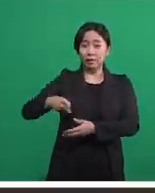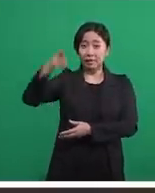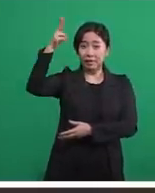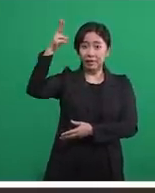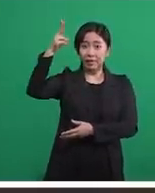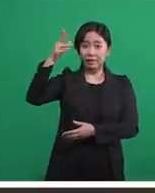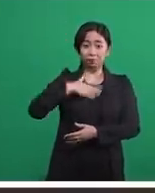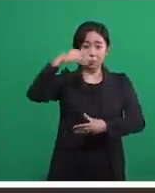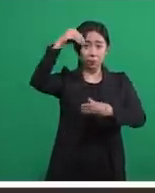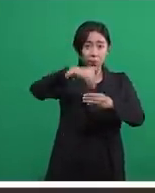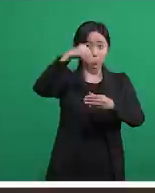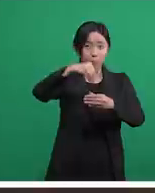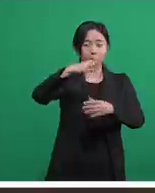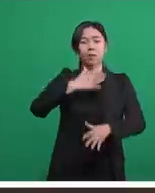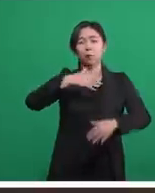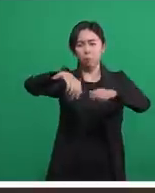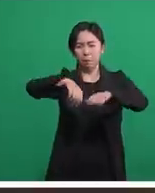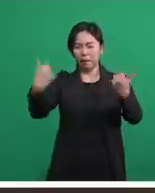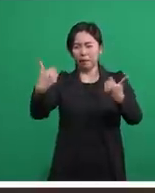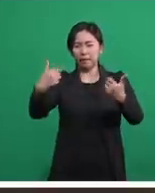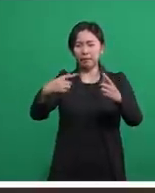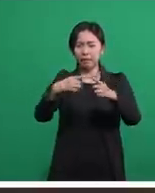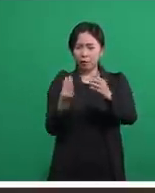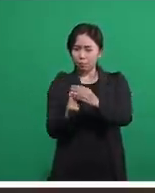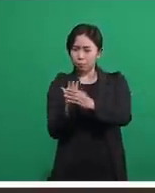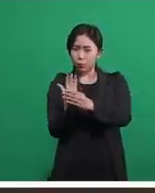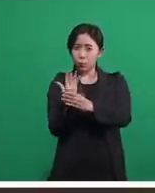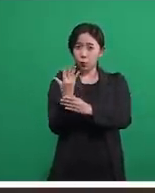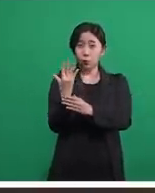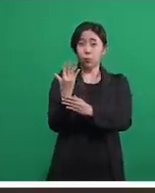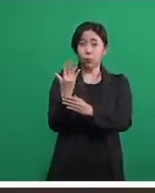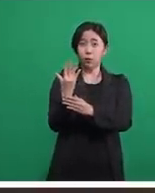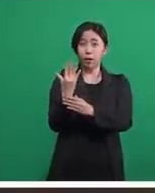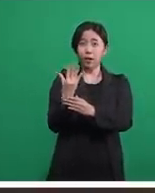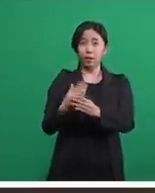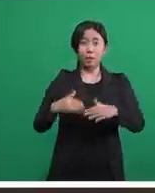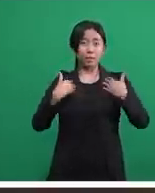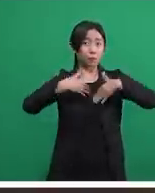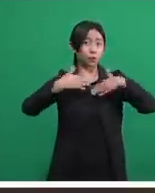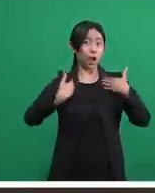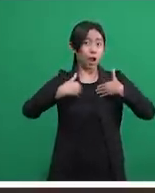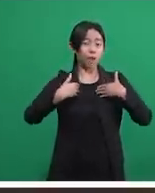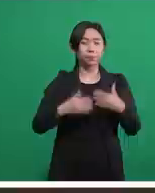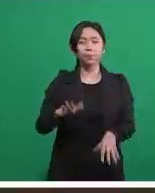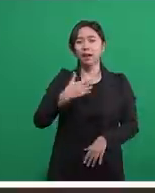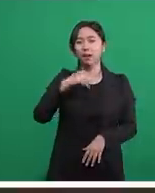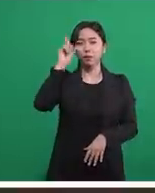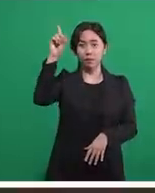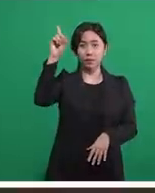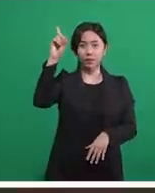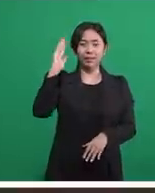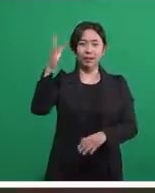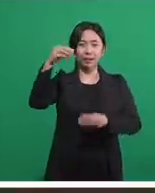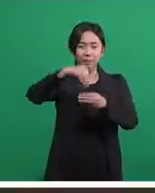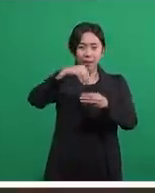menanamnya. Aku mematahkannya dari pucuk yang paling ujung dan yang masih muda, dan aku sendiri akan menanamnya